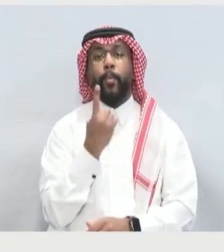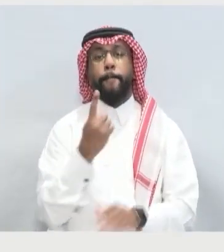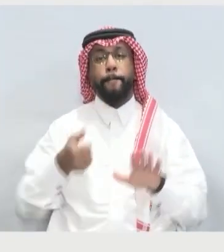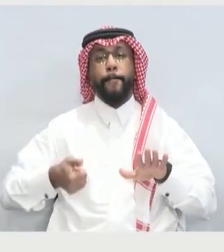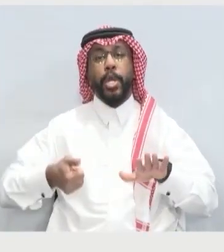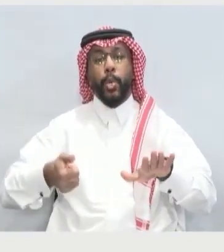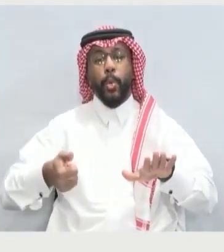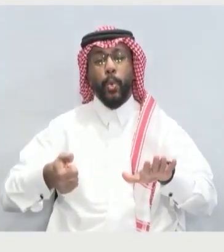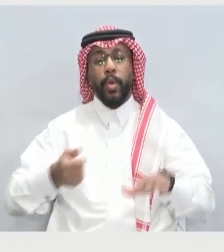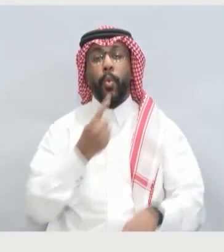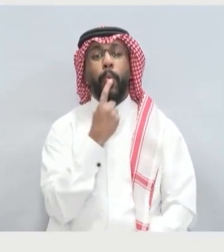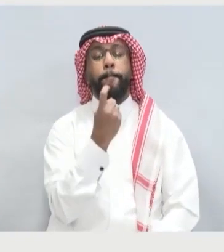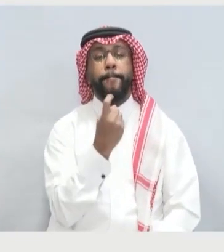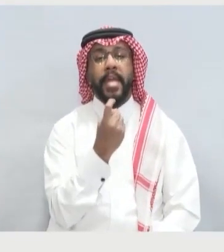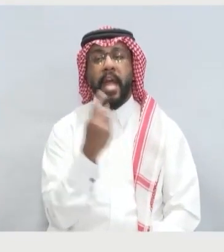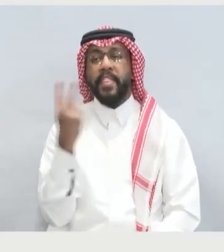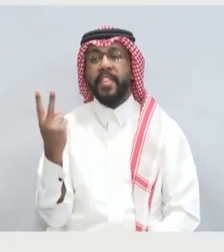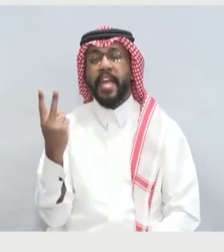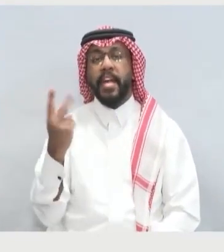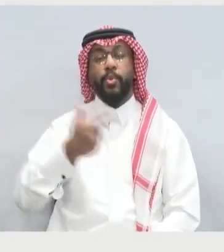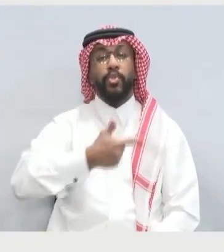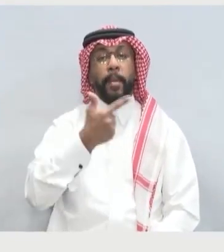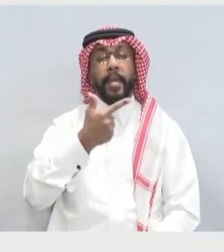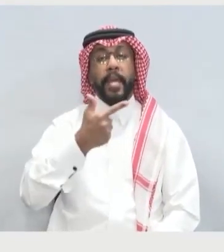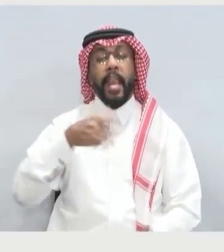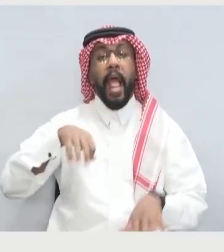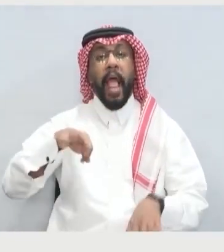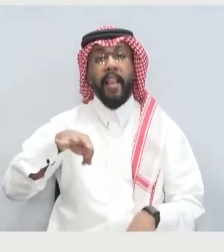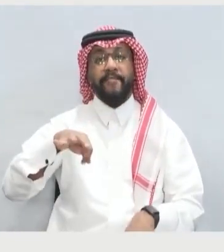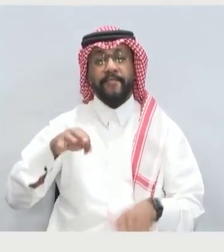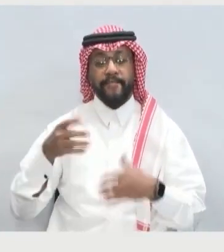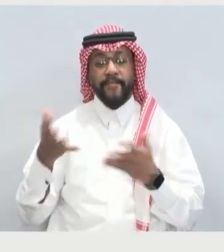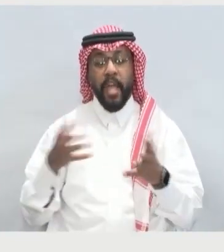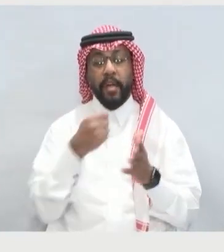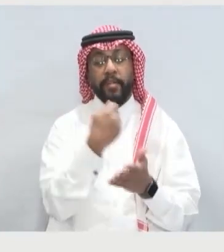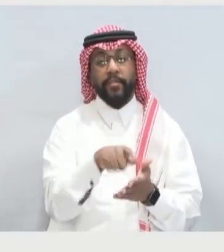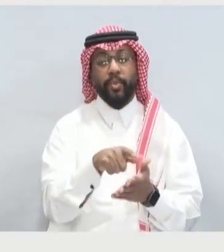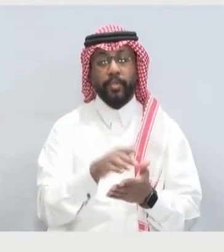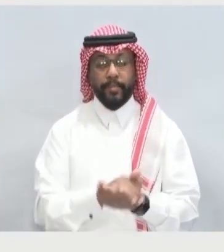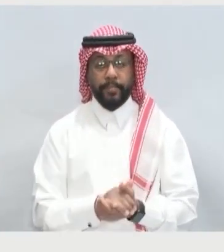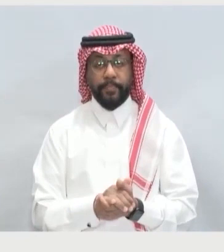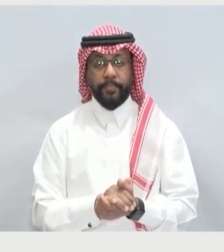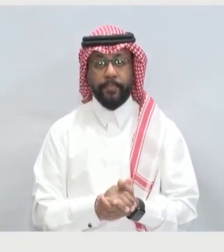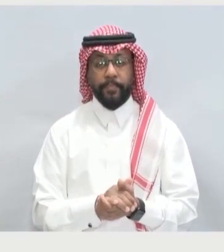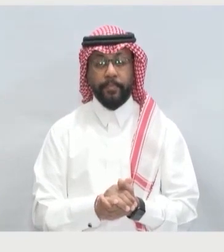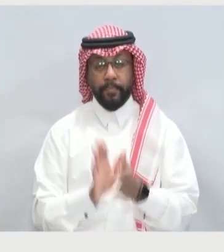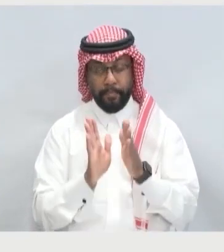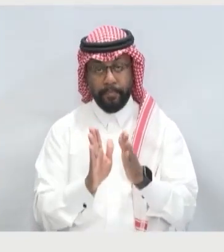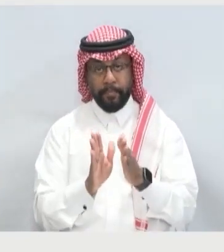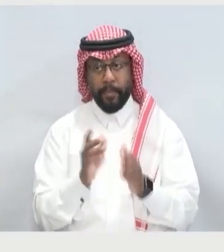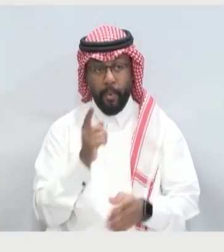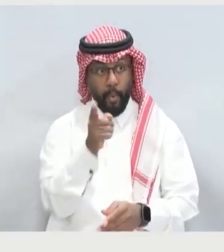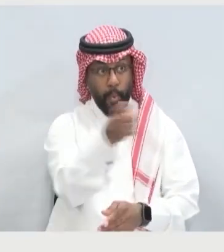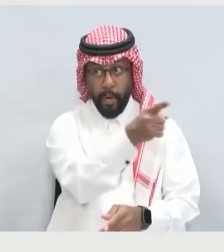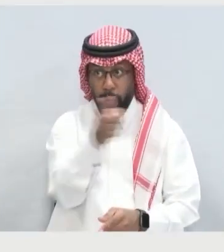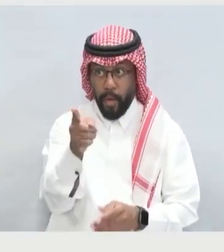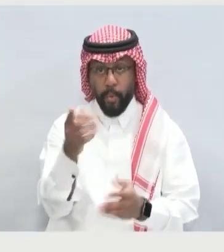المتجر 172000 ريال من الذمم المدينه بمعنى ماذا نقصد اذا يطلب الاخرين